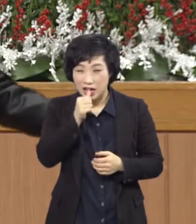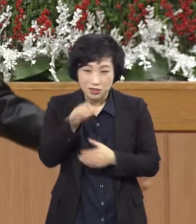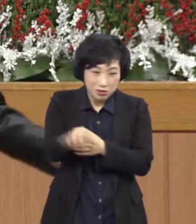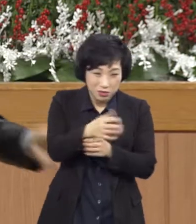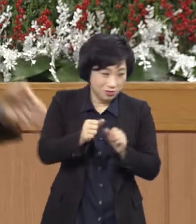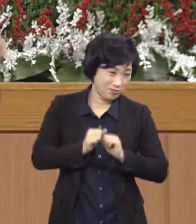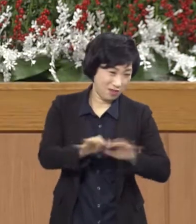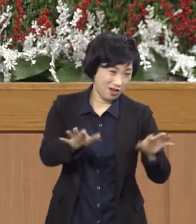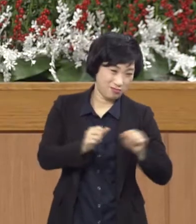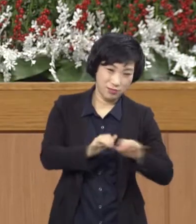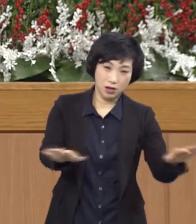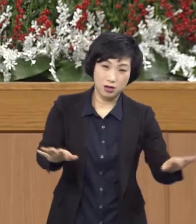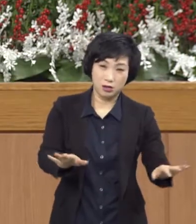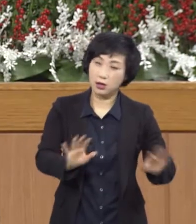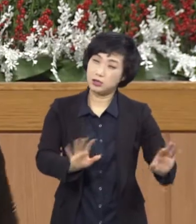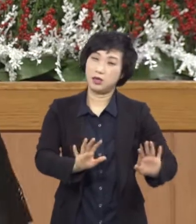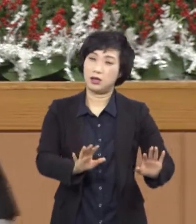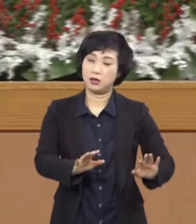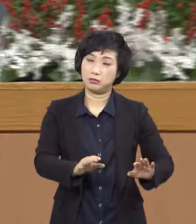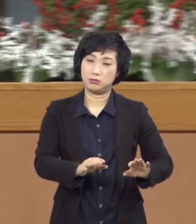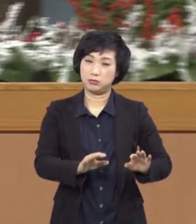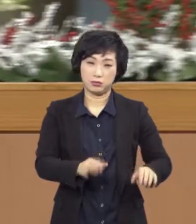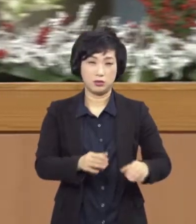디뎌요. 예수만 계십니다.